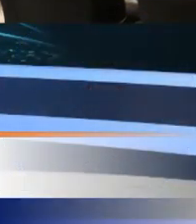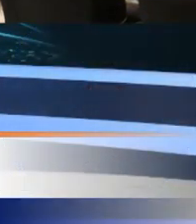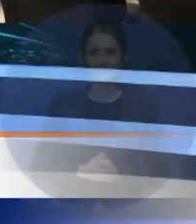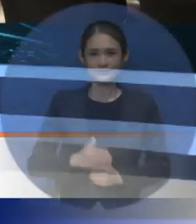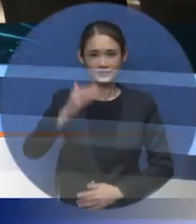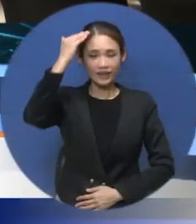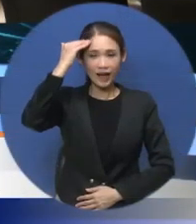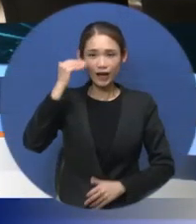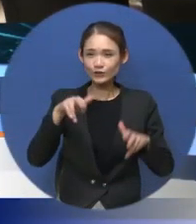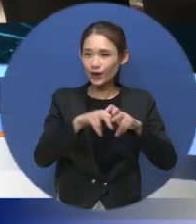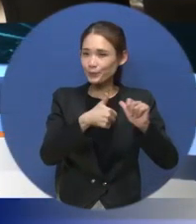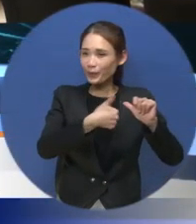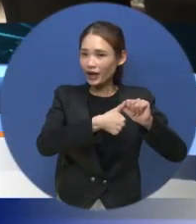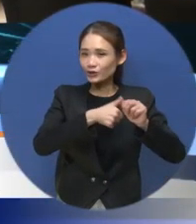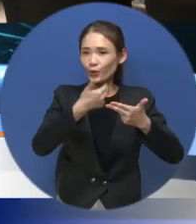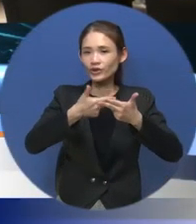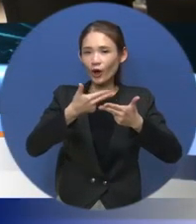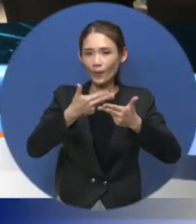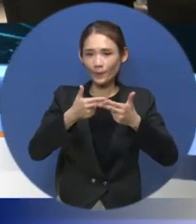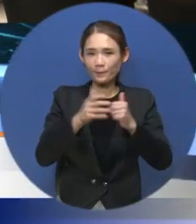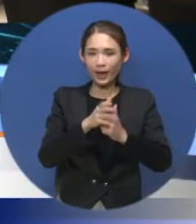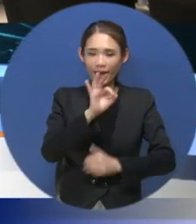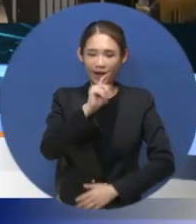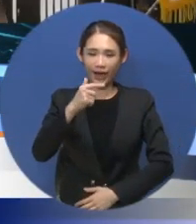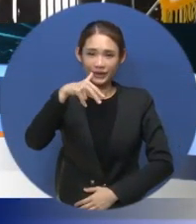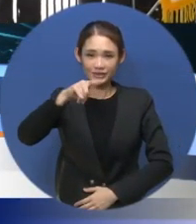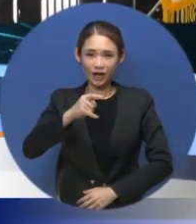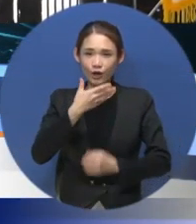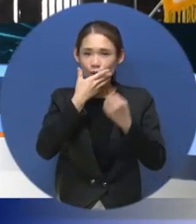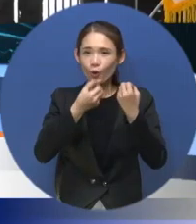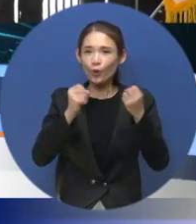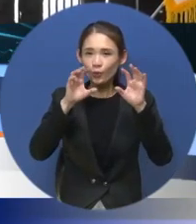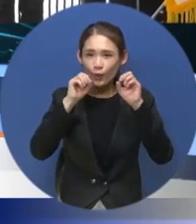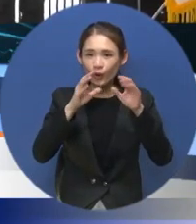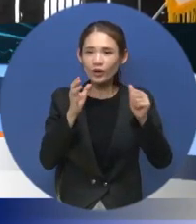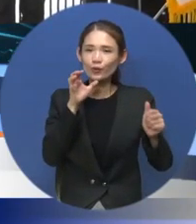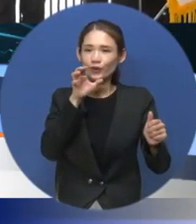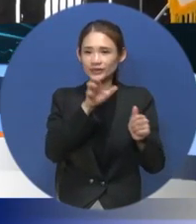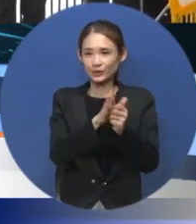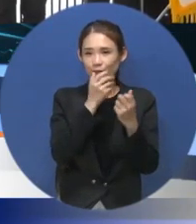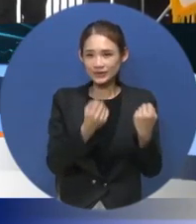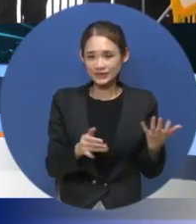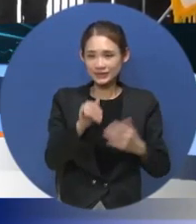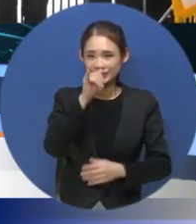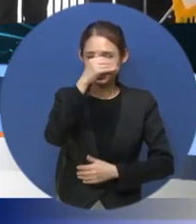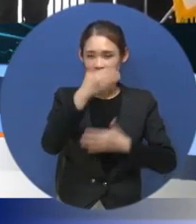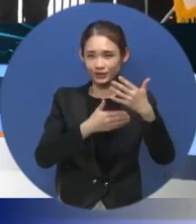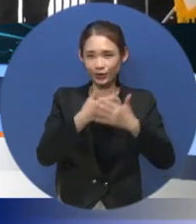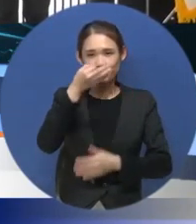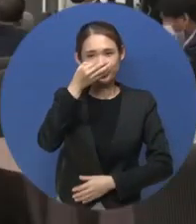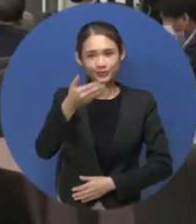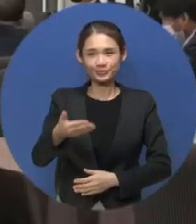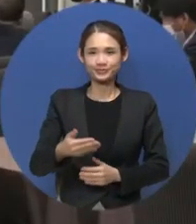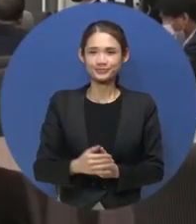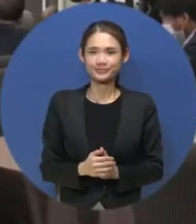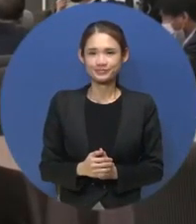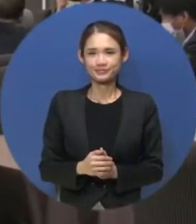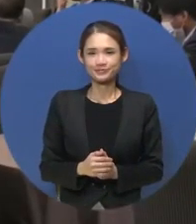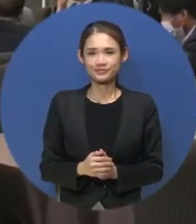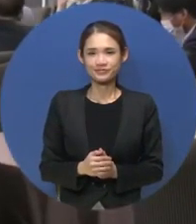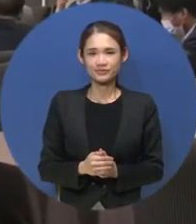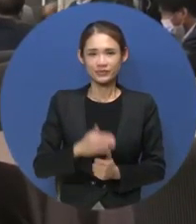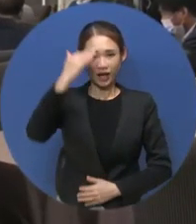영화제가 끝나도 함께라는 백신이 차별이라는 바이러스를 극복할 수 있기를 기대해봅니다. 지금까지 복지TV